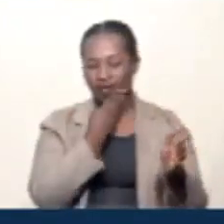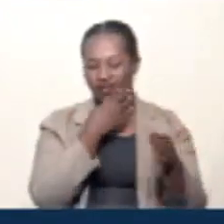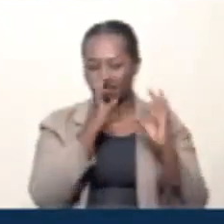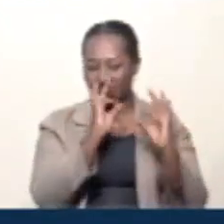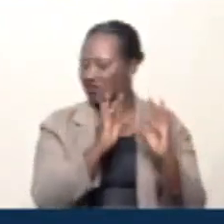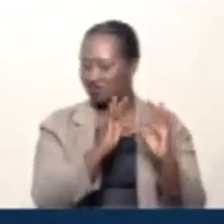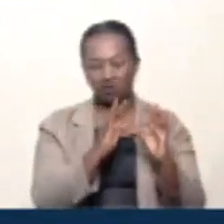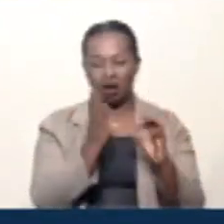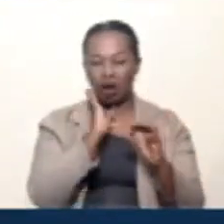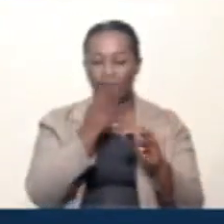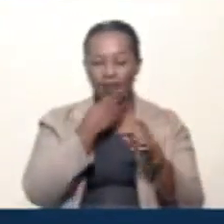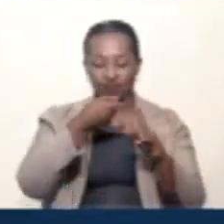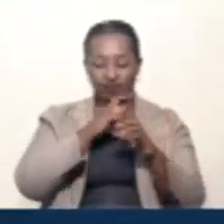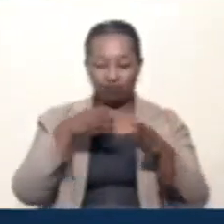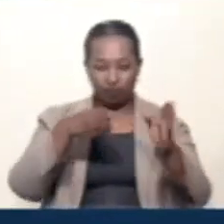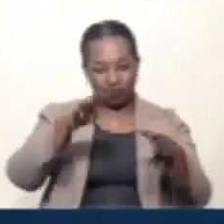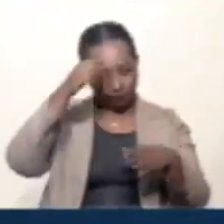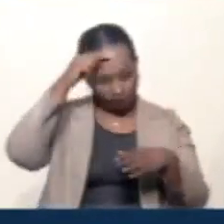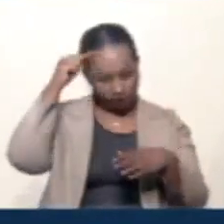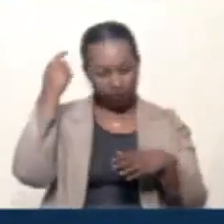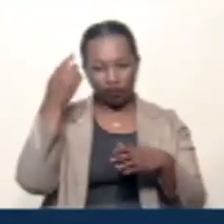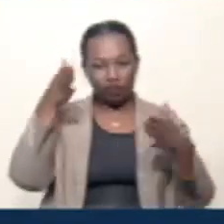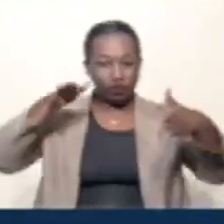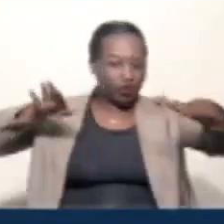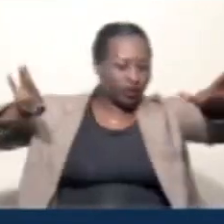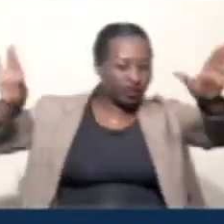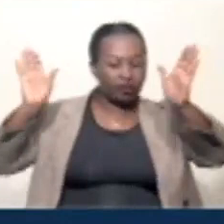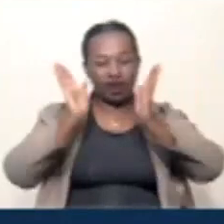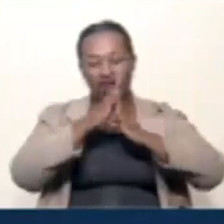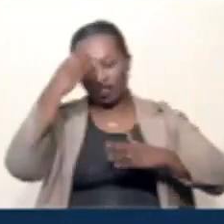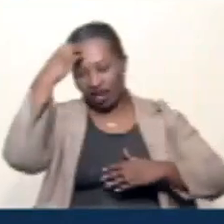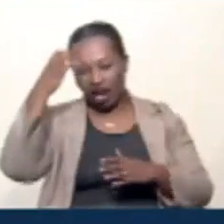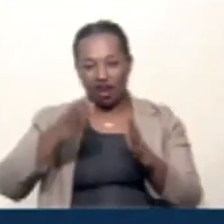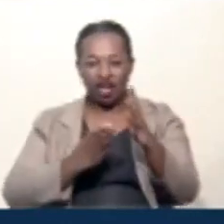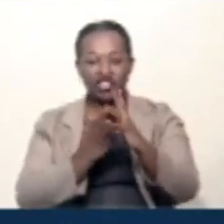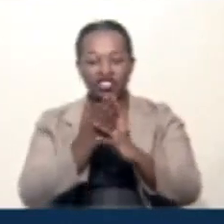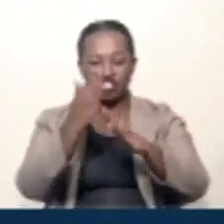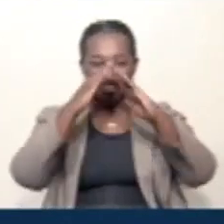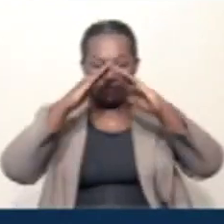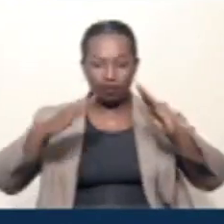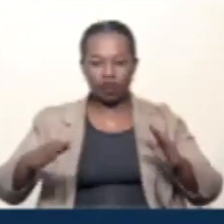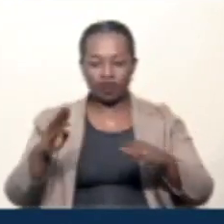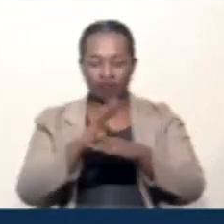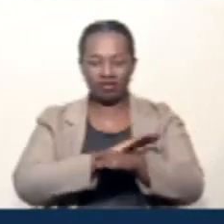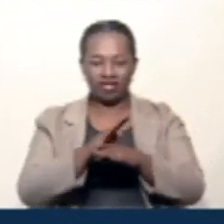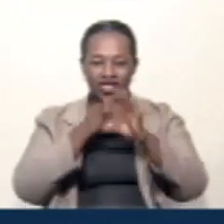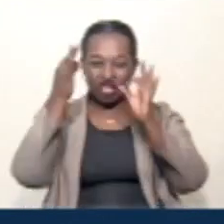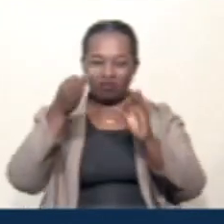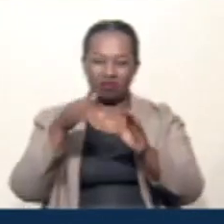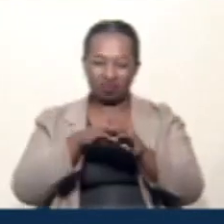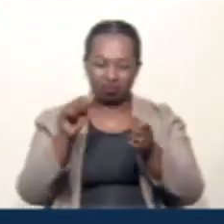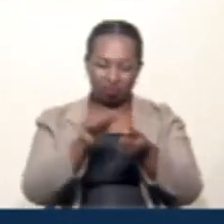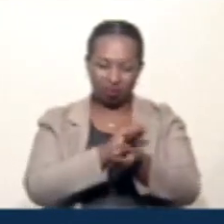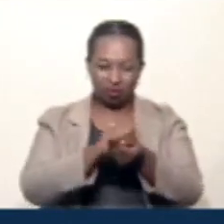muri uyu muhanda wa kaburimbo Sonatube Gahanga yinjira mu nyubako z'ubucuruzi, ibyarimo birangirika. Icyo gihe abaturage